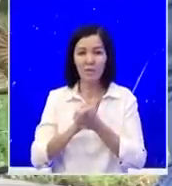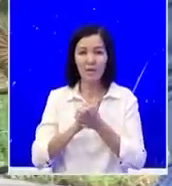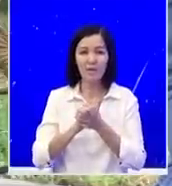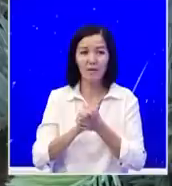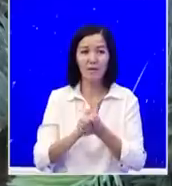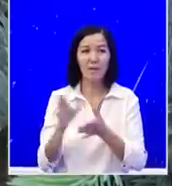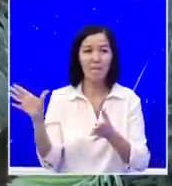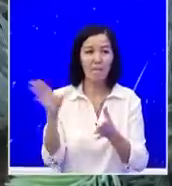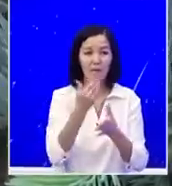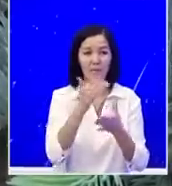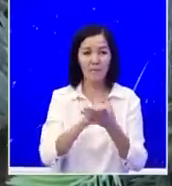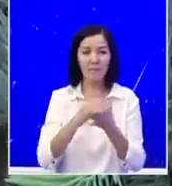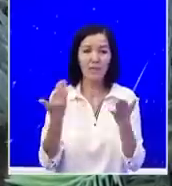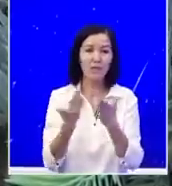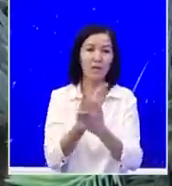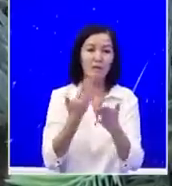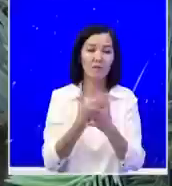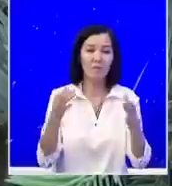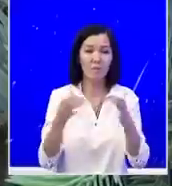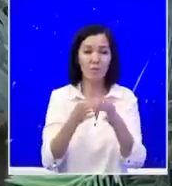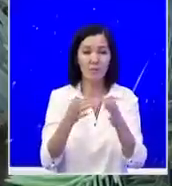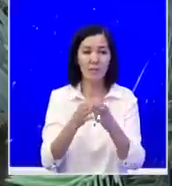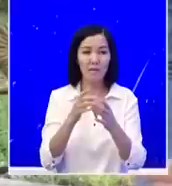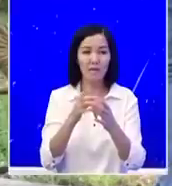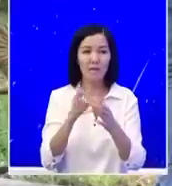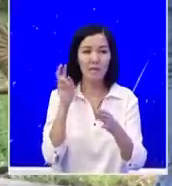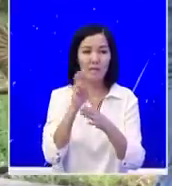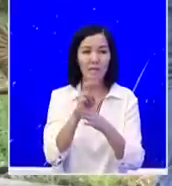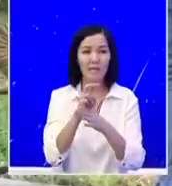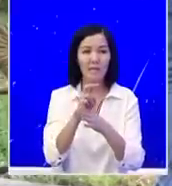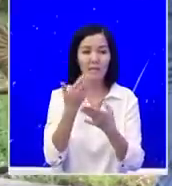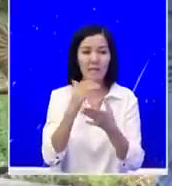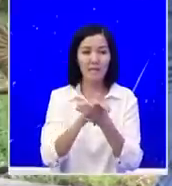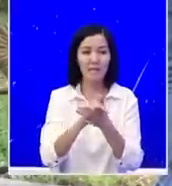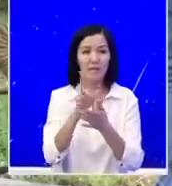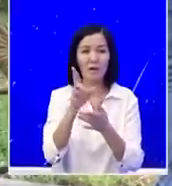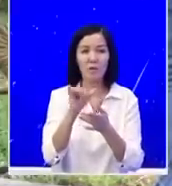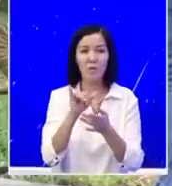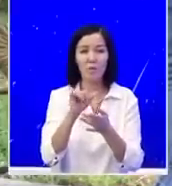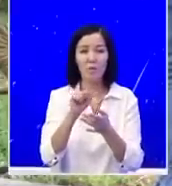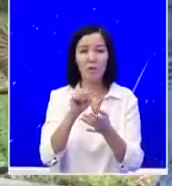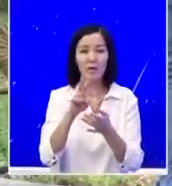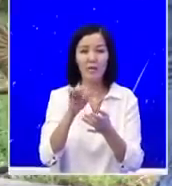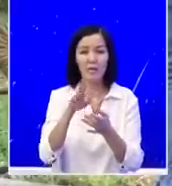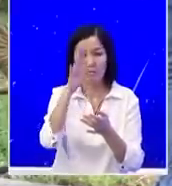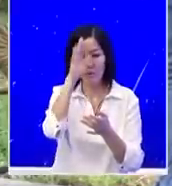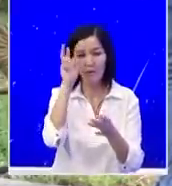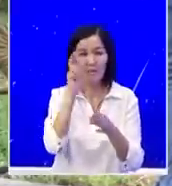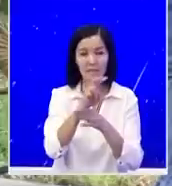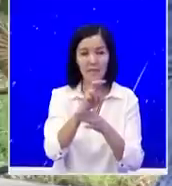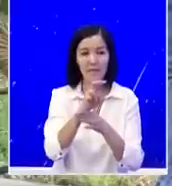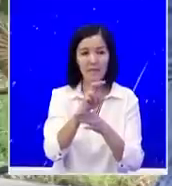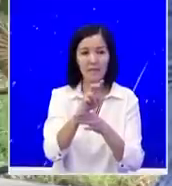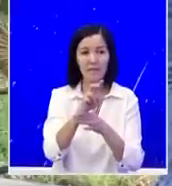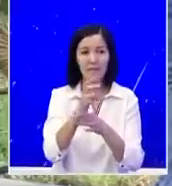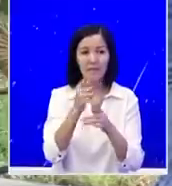барлығын таныстырды. Жаңалықтар бөліміне алып келді. Мені таныстырып отырған сәтте Қуаныш кіріп келді. Сол кезде Бейсен аға жымиып